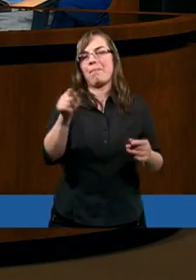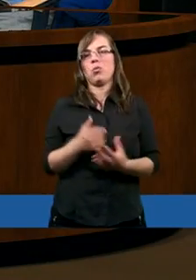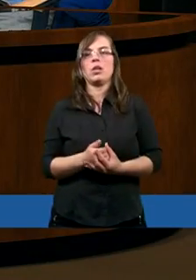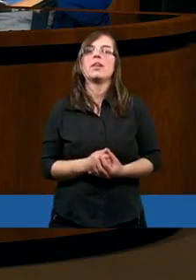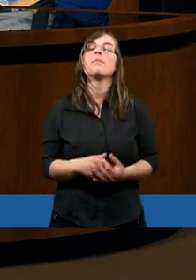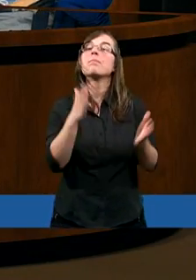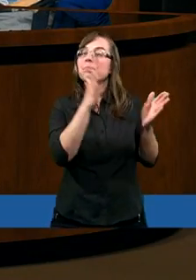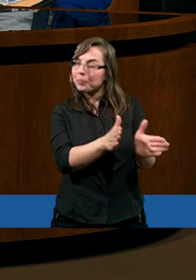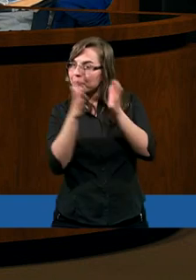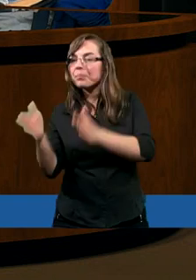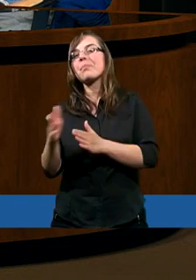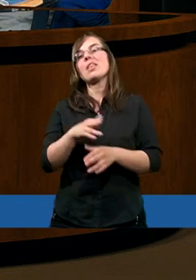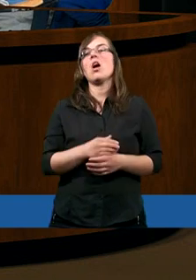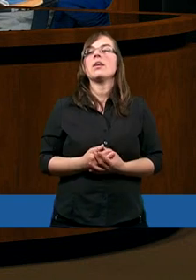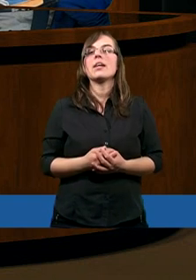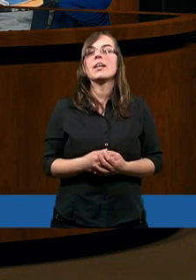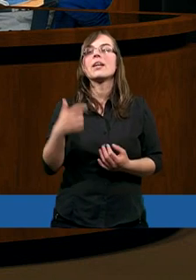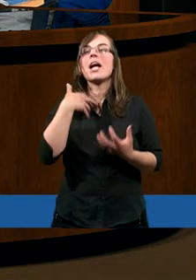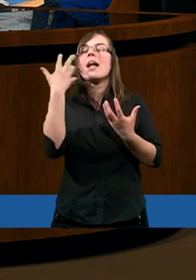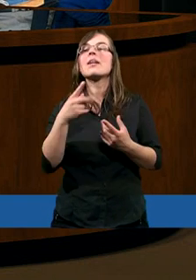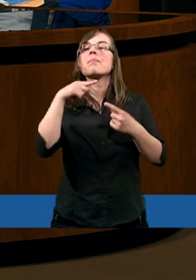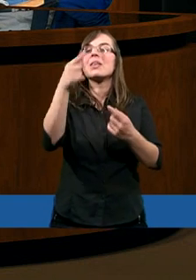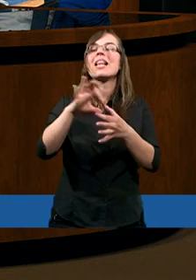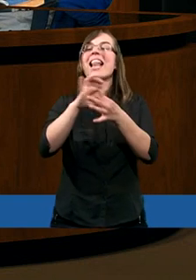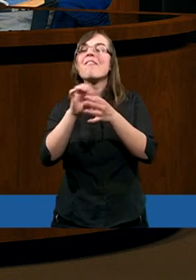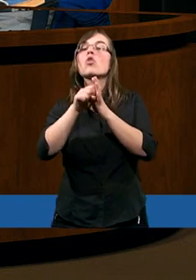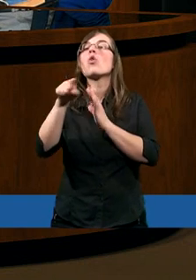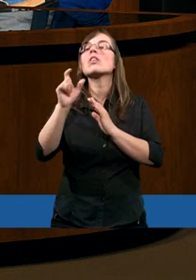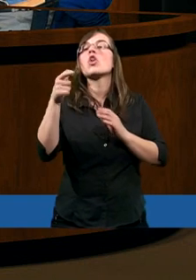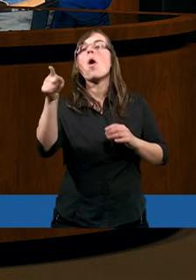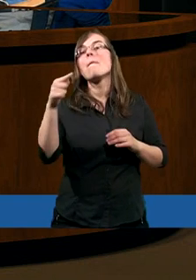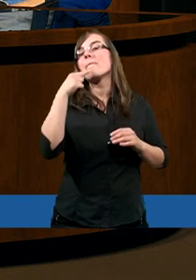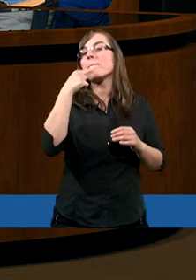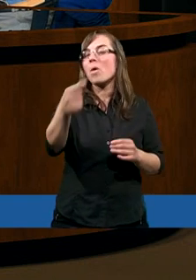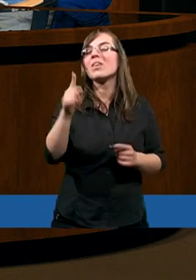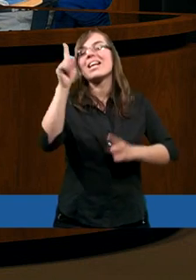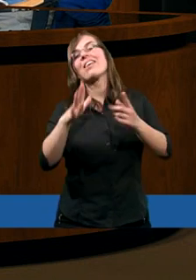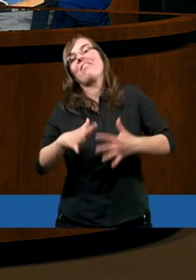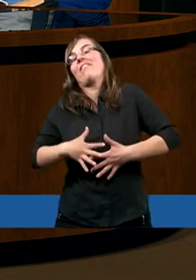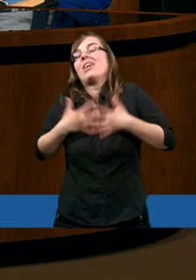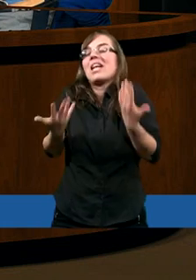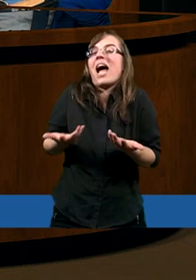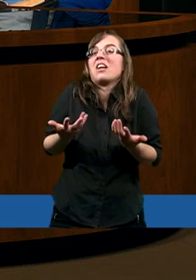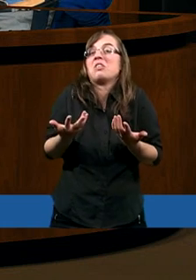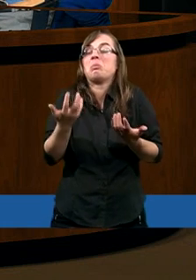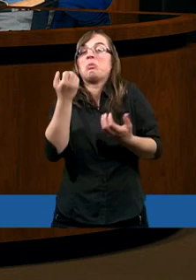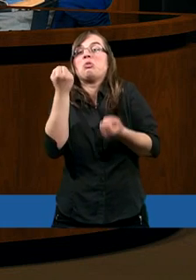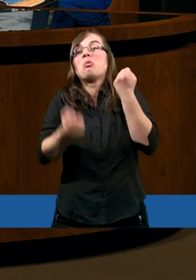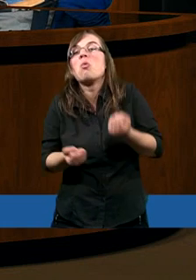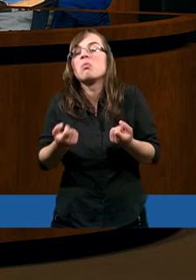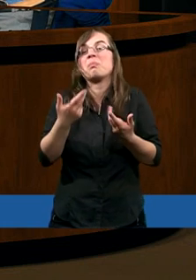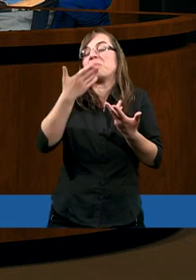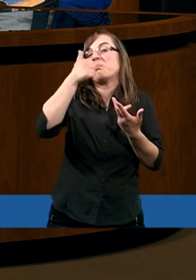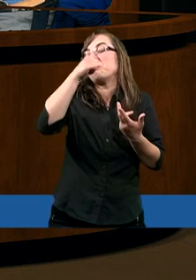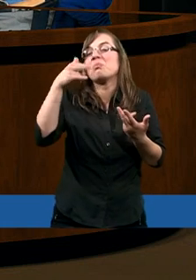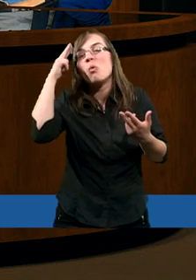Dobrze, przejdźmy dalej. I ja jeszcze nawiążę, Grzesiu, do tego, co ty powiedziałeś, że czasami wydaje nam się, że tyle rzeczy takich ciężkich musimy zrobić,